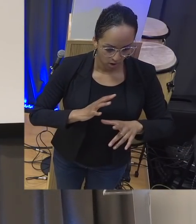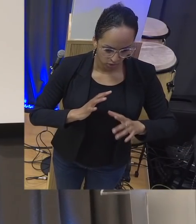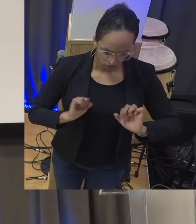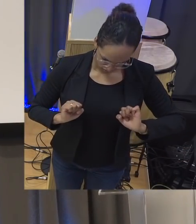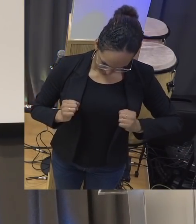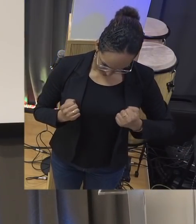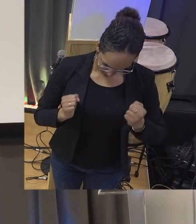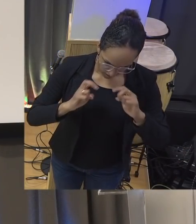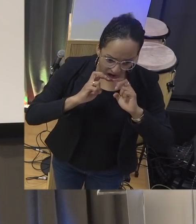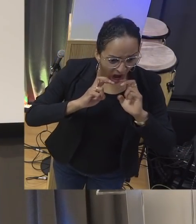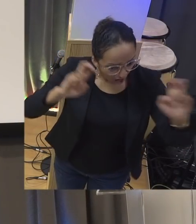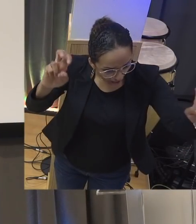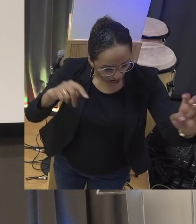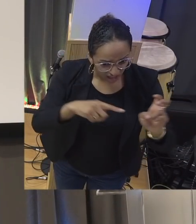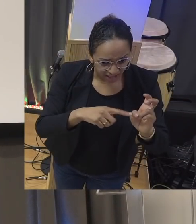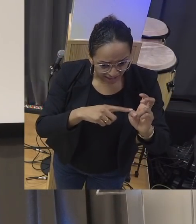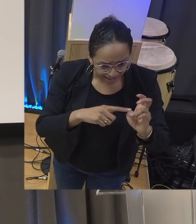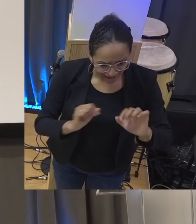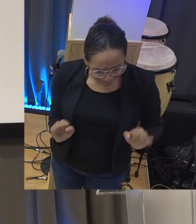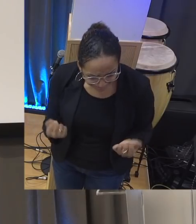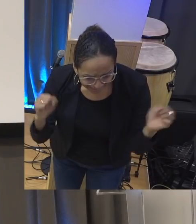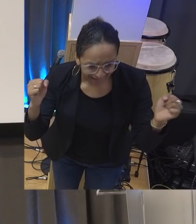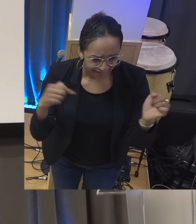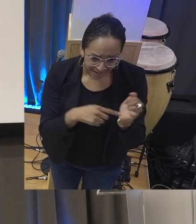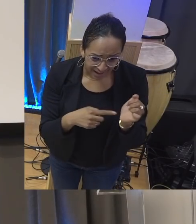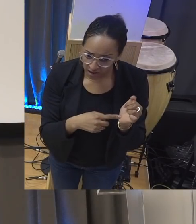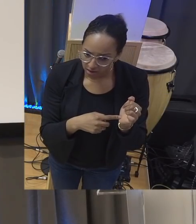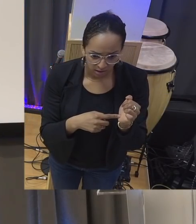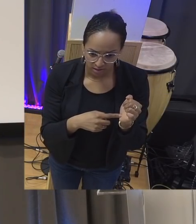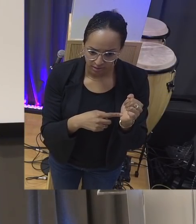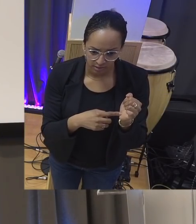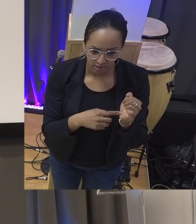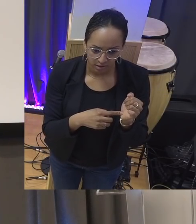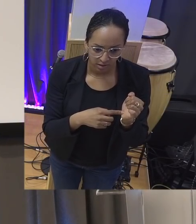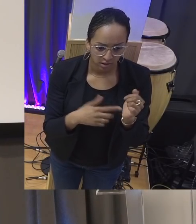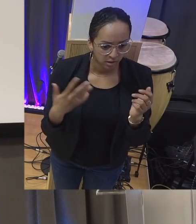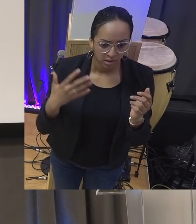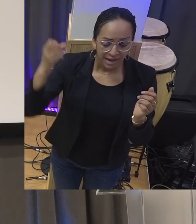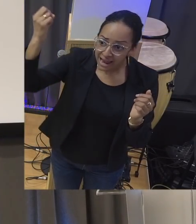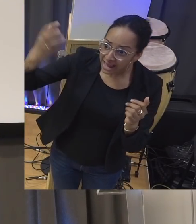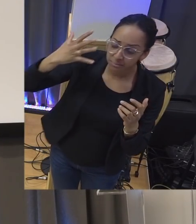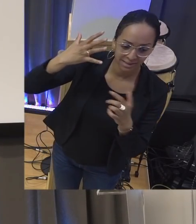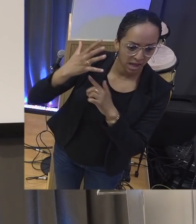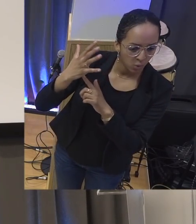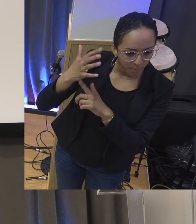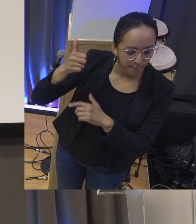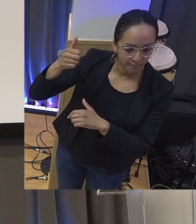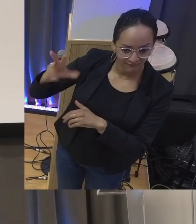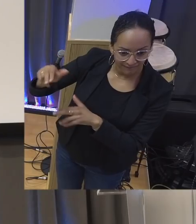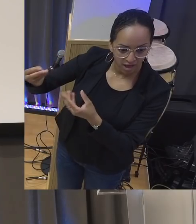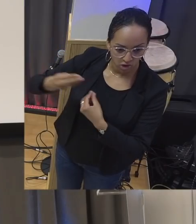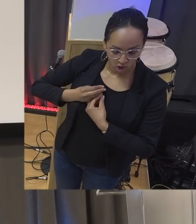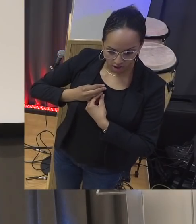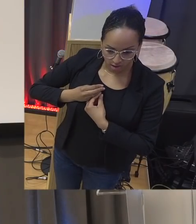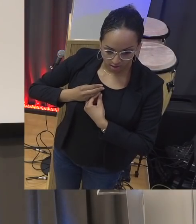cris, les éclats, les paroles qu'il faut entendre. Arrivé à un moment, l'Esprit Saint m'a donné la capacité d'entendre la